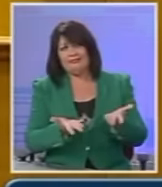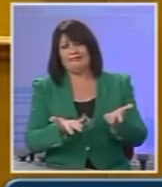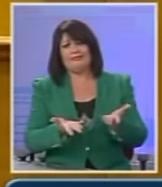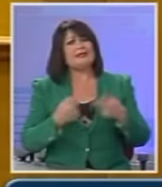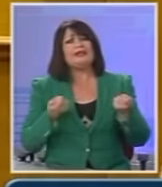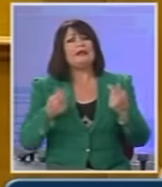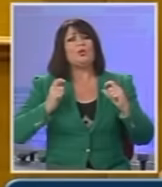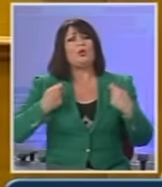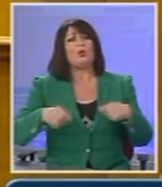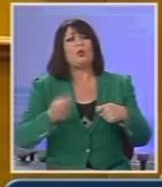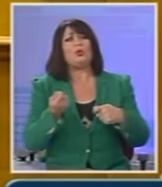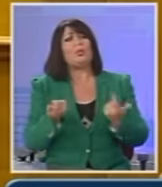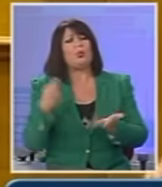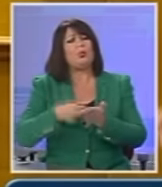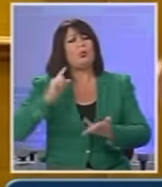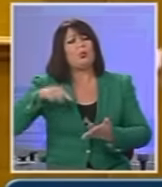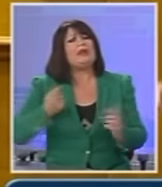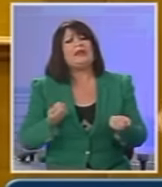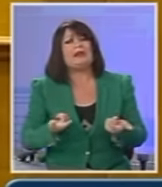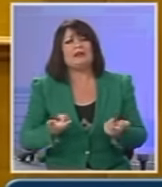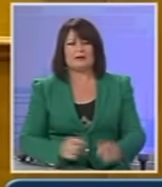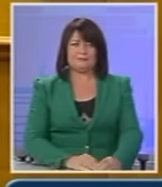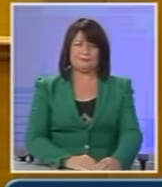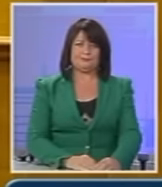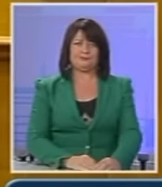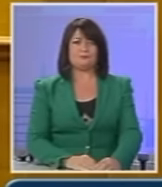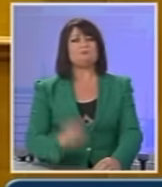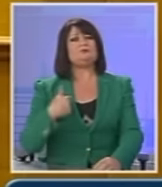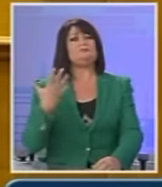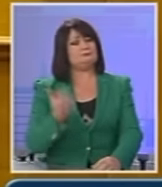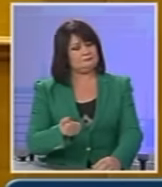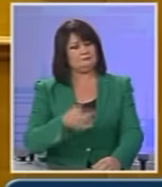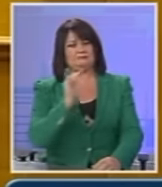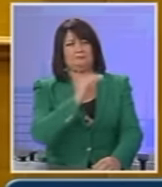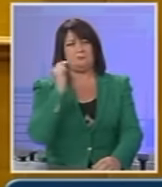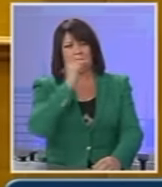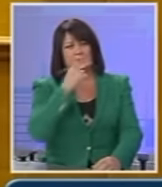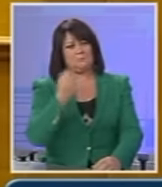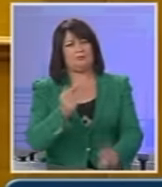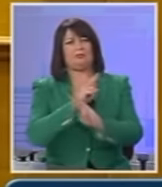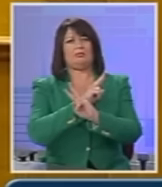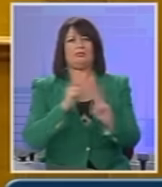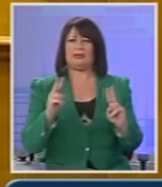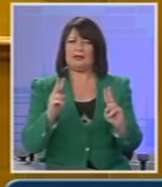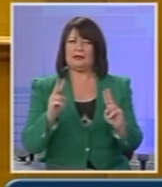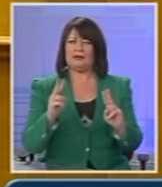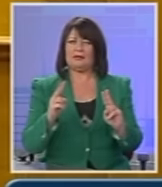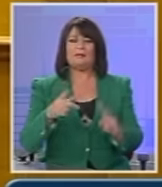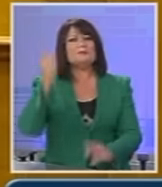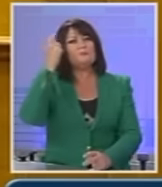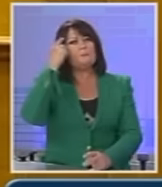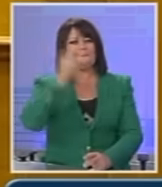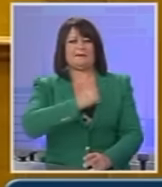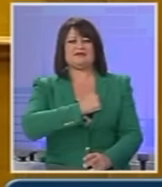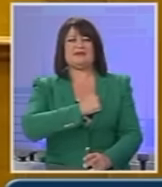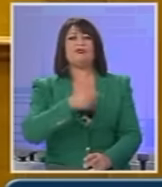Λοιπόν, εμείς διαθέτουμε, κύριε Πρωθυπουργέ, ένα ξεκάθαρο ιδεολογικό